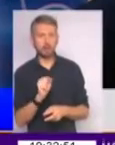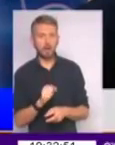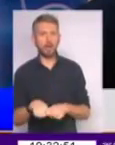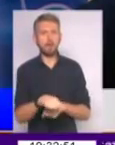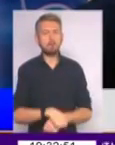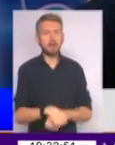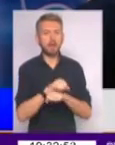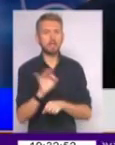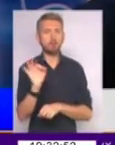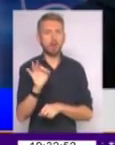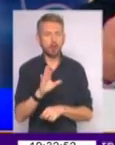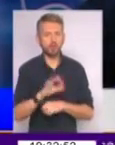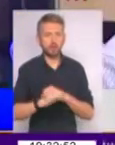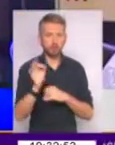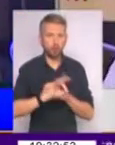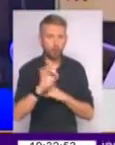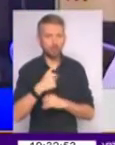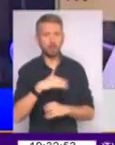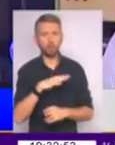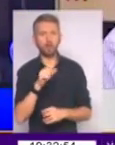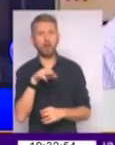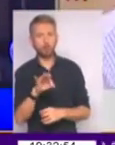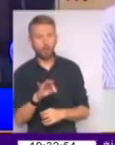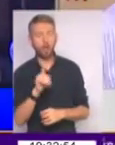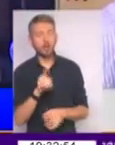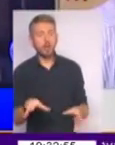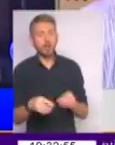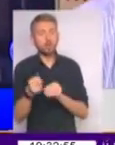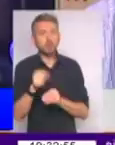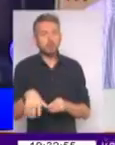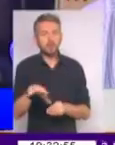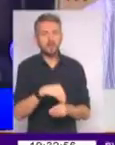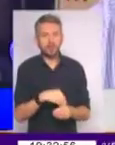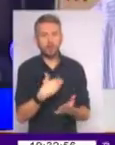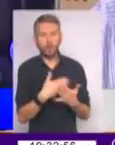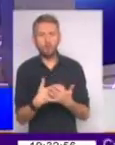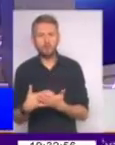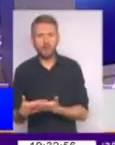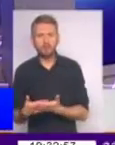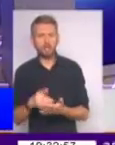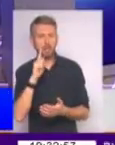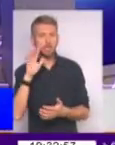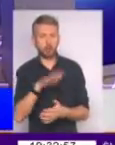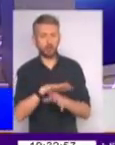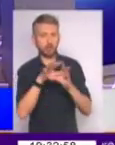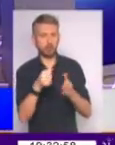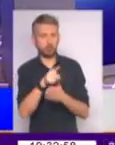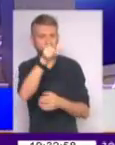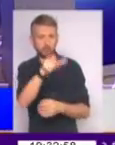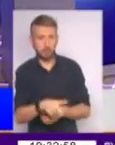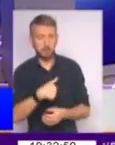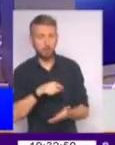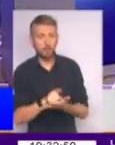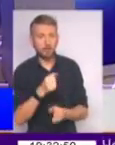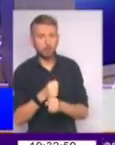поранення отримав. Я був АТО. Але поряд з тим, при тих всіх обставинах ненависті загальної до цього злочинця, ми повинні